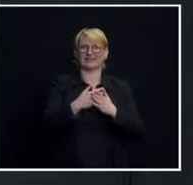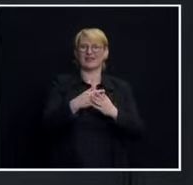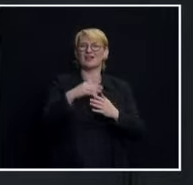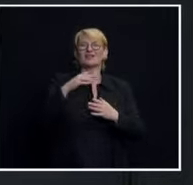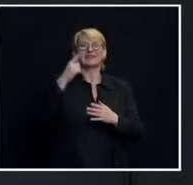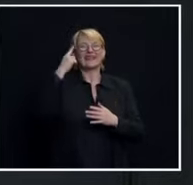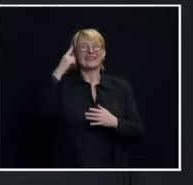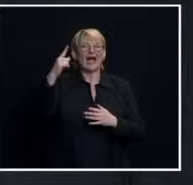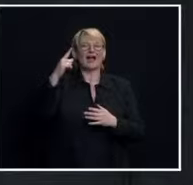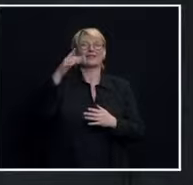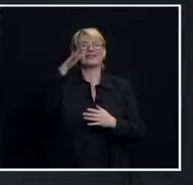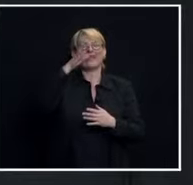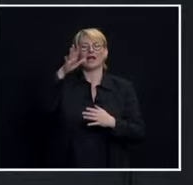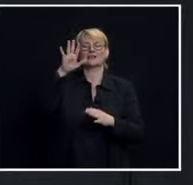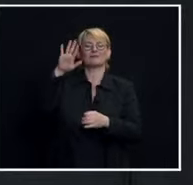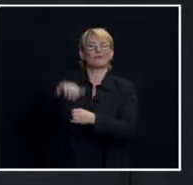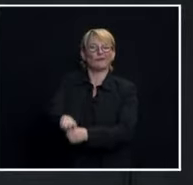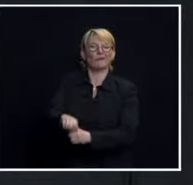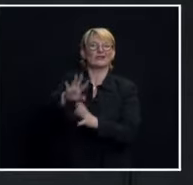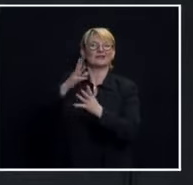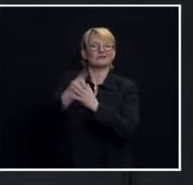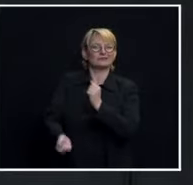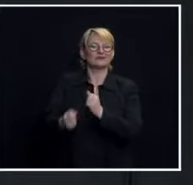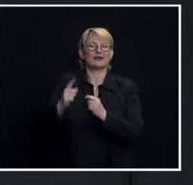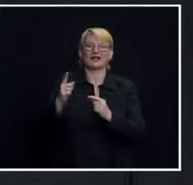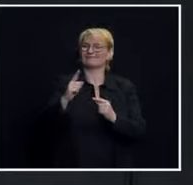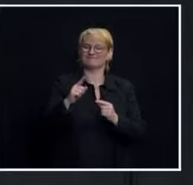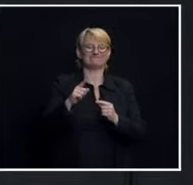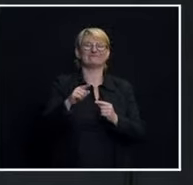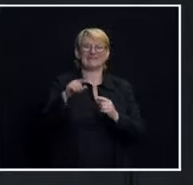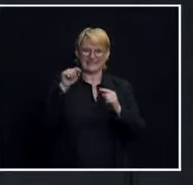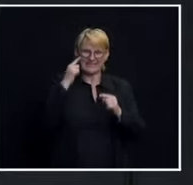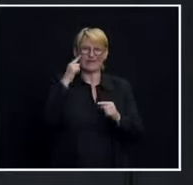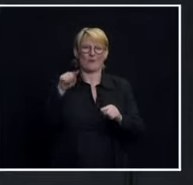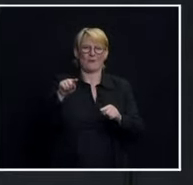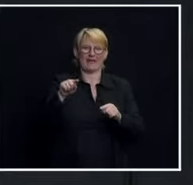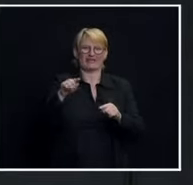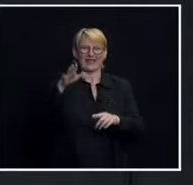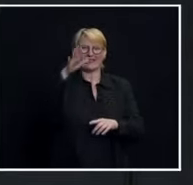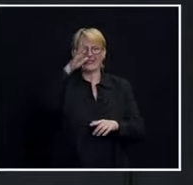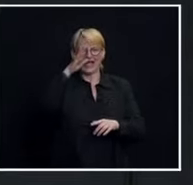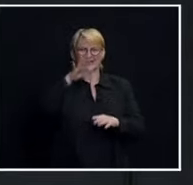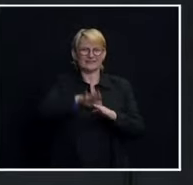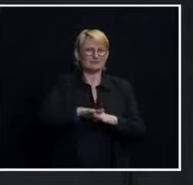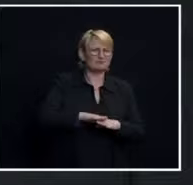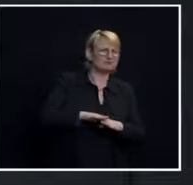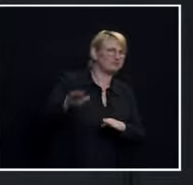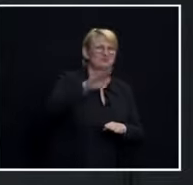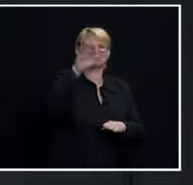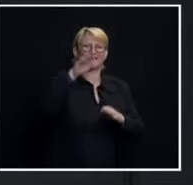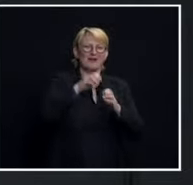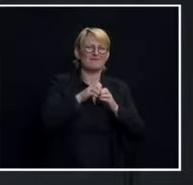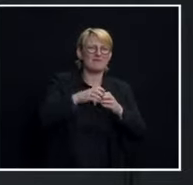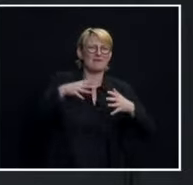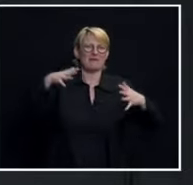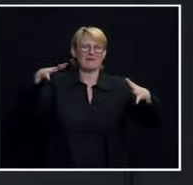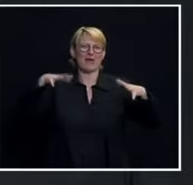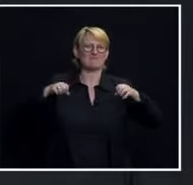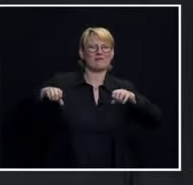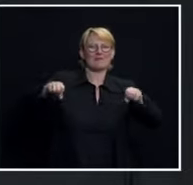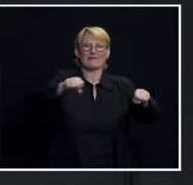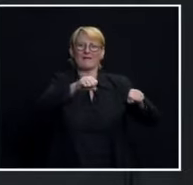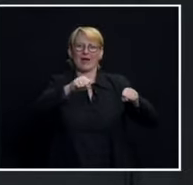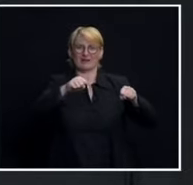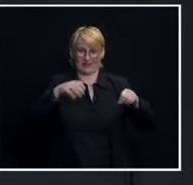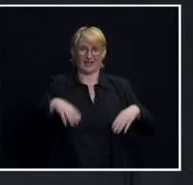Scheiterns der mörderische Aufstieg der Nazis eigentlich begonnen. Und